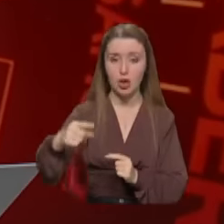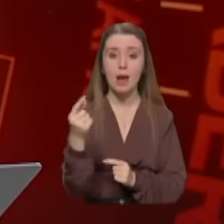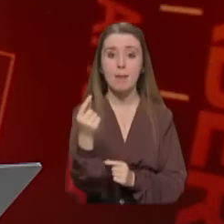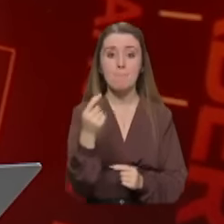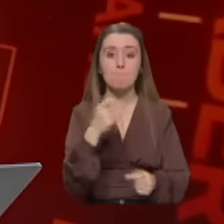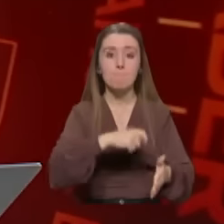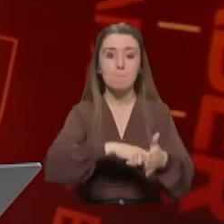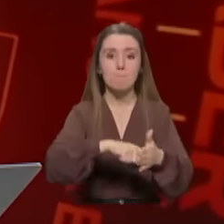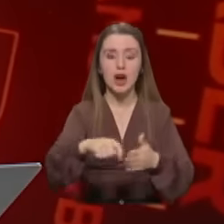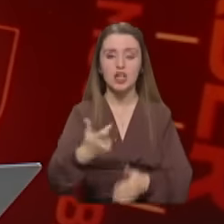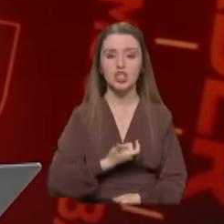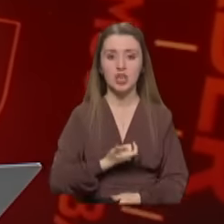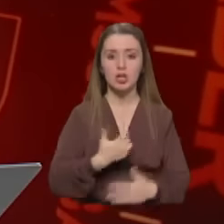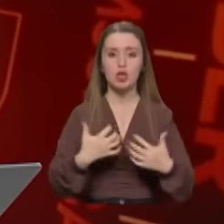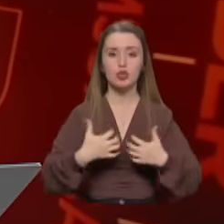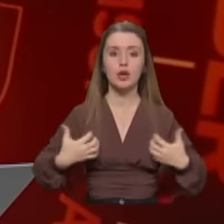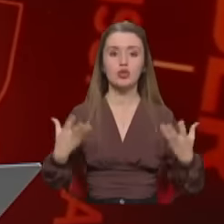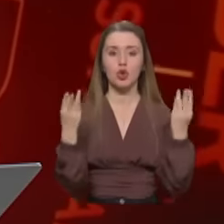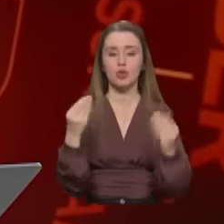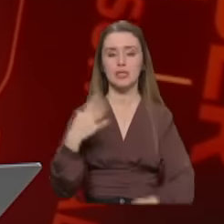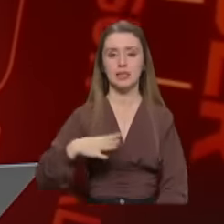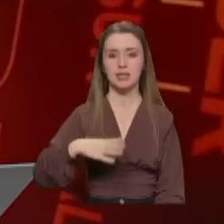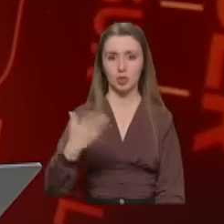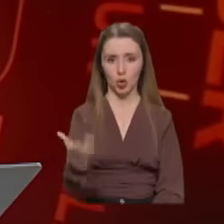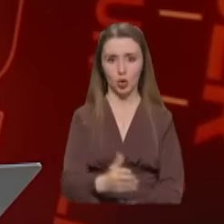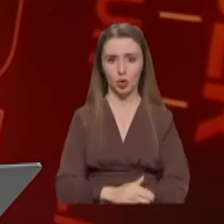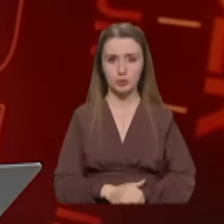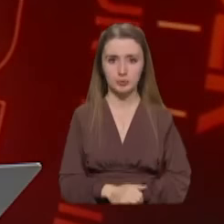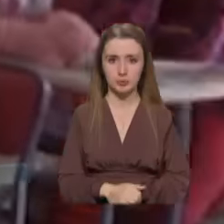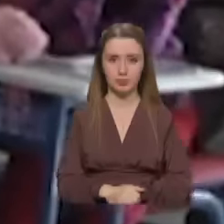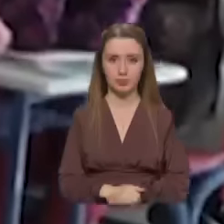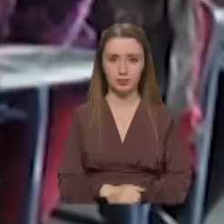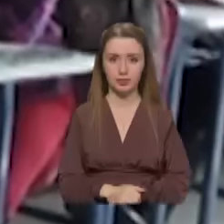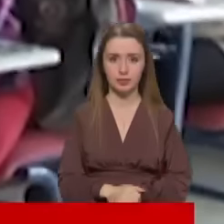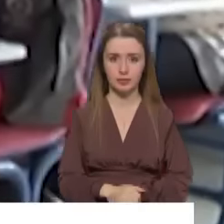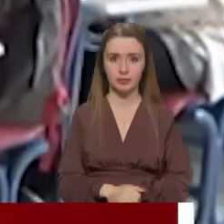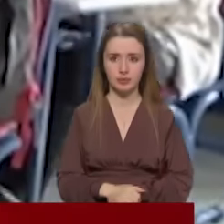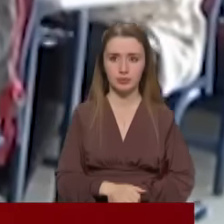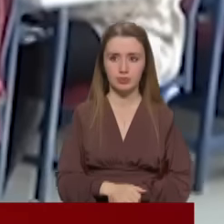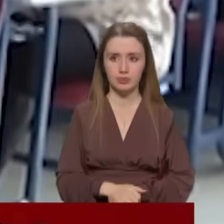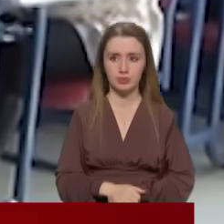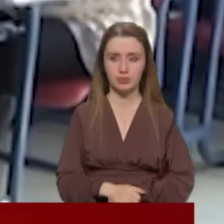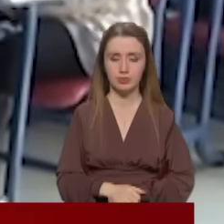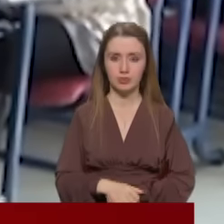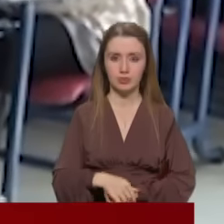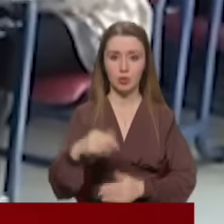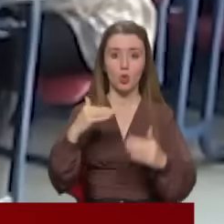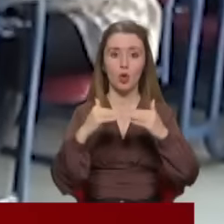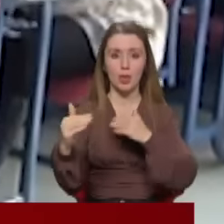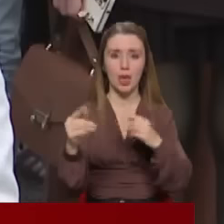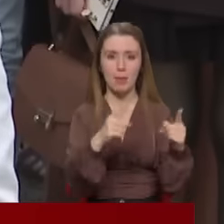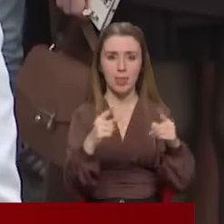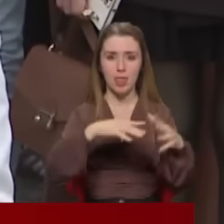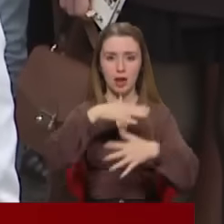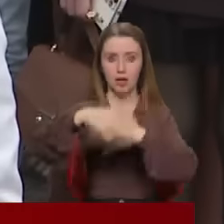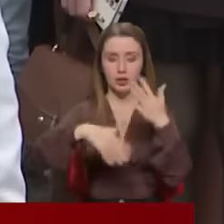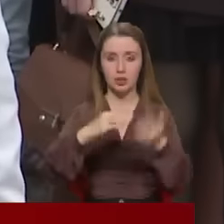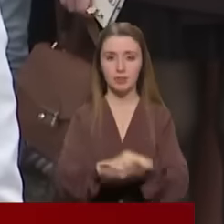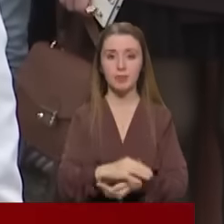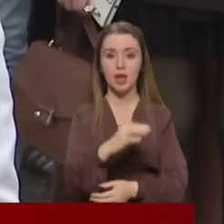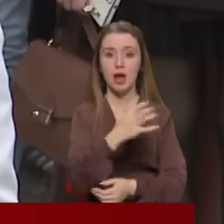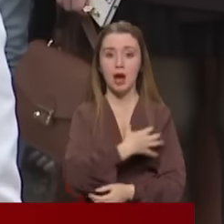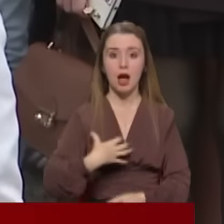ücretlerinin yasal güvence altına alınmasını istedi. Bu milletler, bu kavimler birbirine karıştılar. Veliden